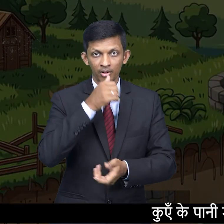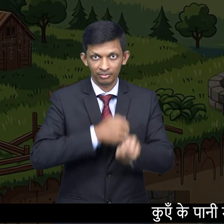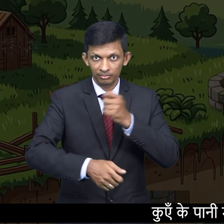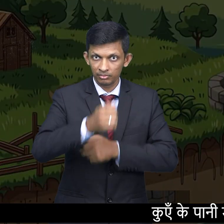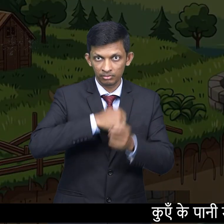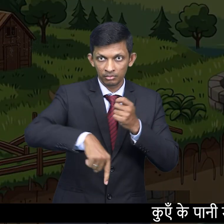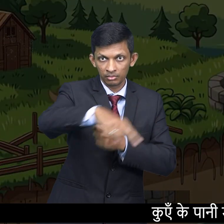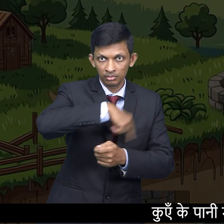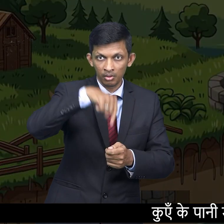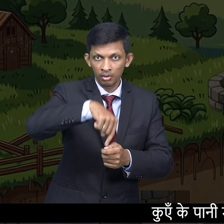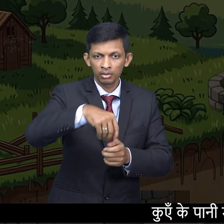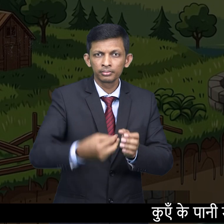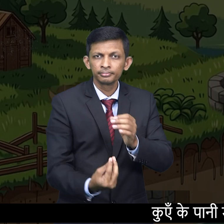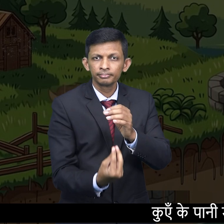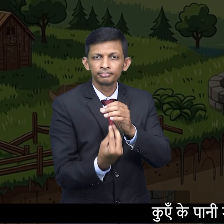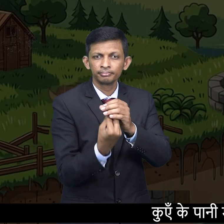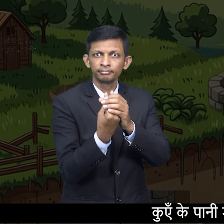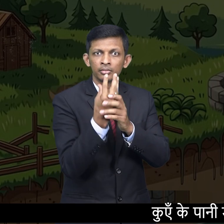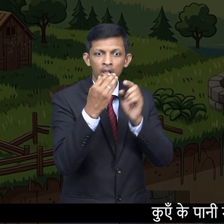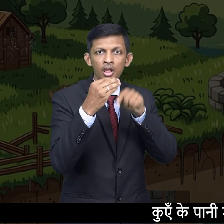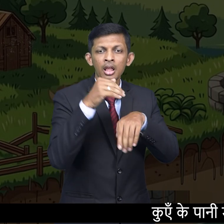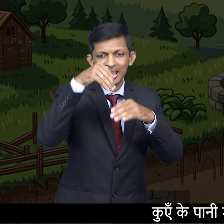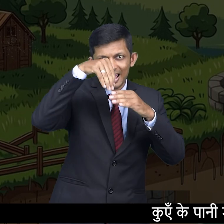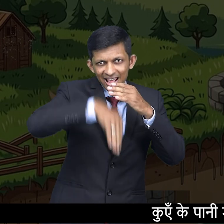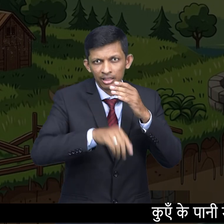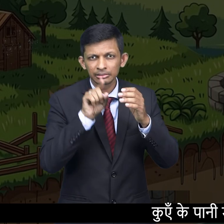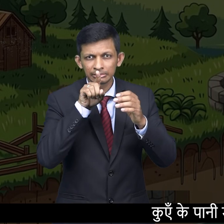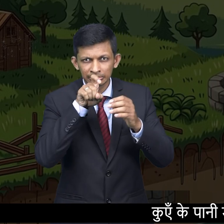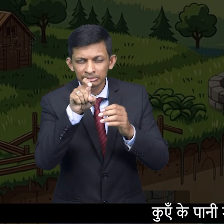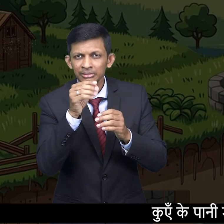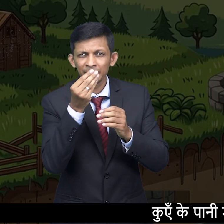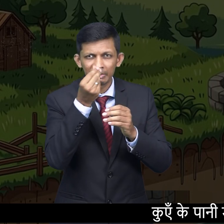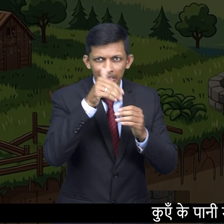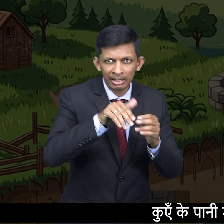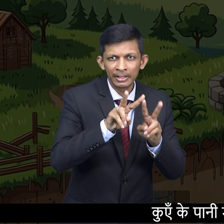कुएं के पानी में लवण और अशुद्धियां होती है।